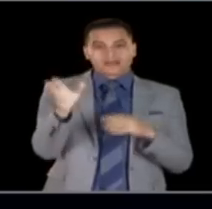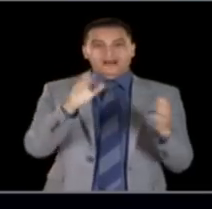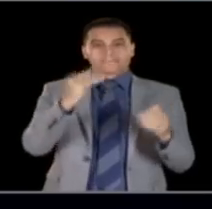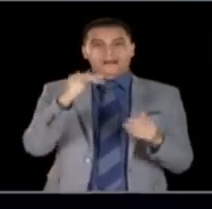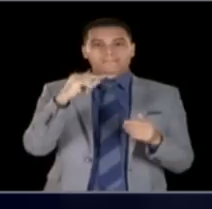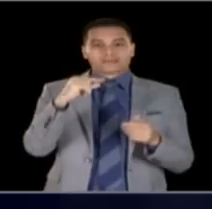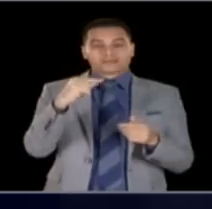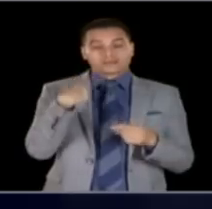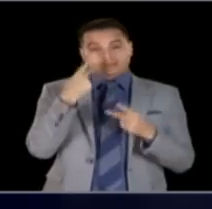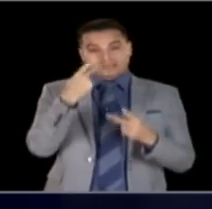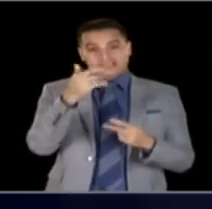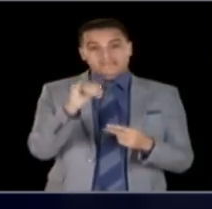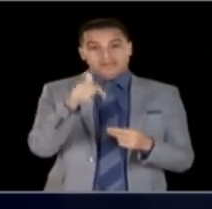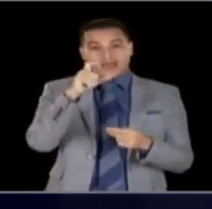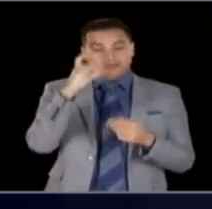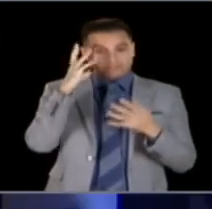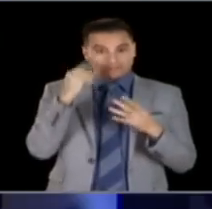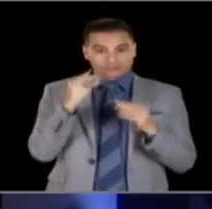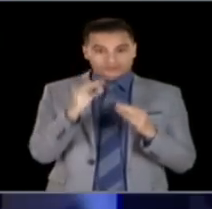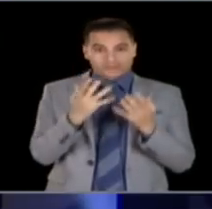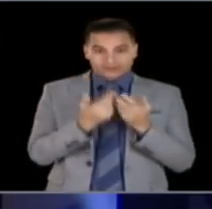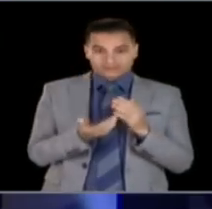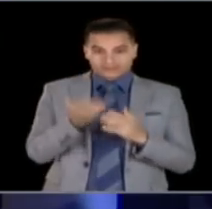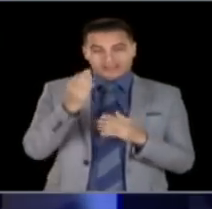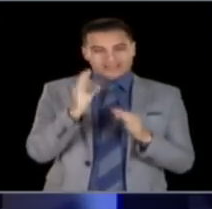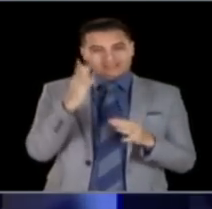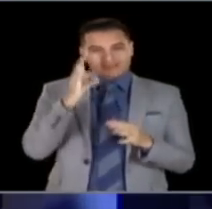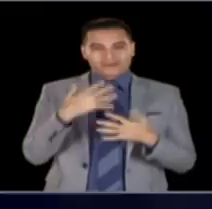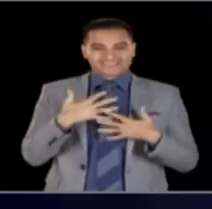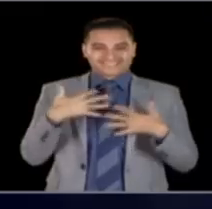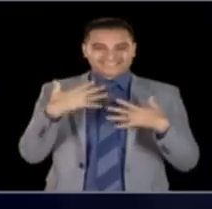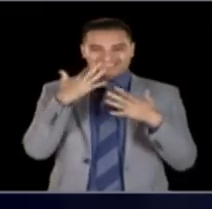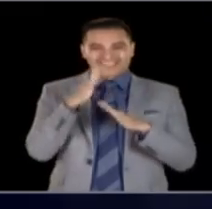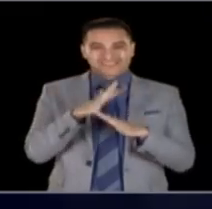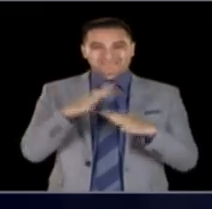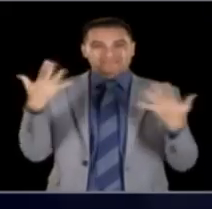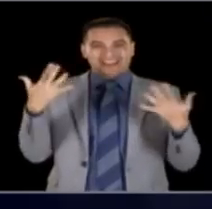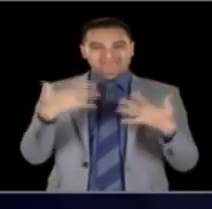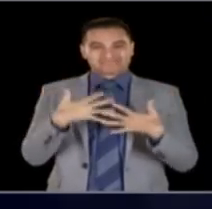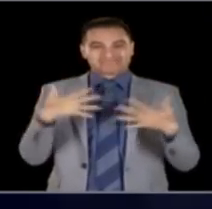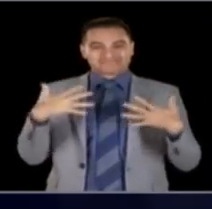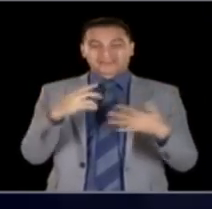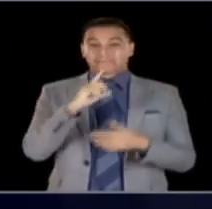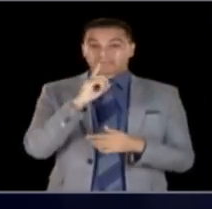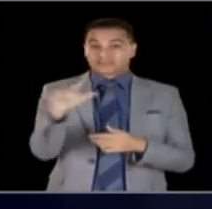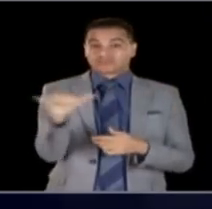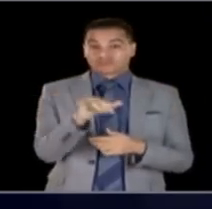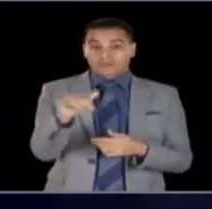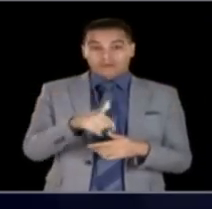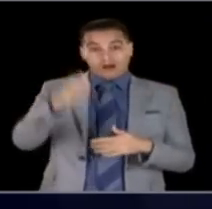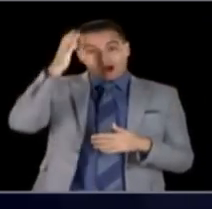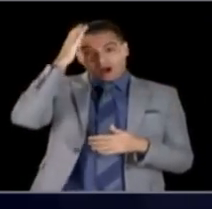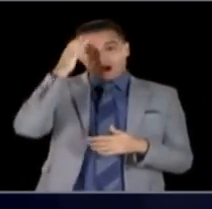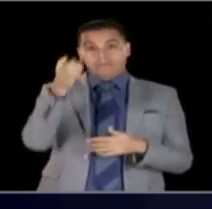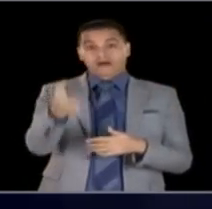محمد. إيمان مبسوطة طبعا بالنتيجة؟ طبعا اكيد. بص السعاده. ولكن